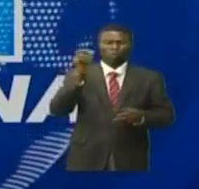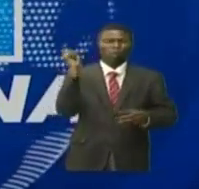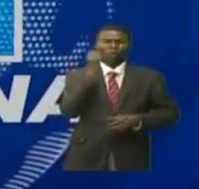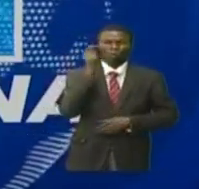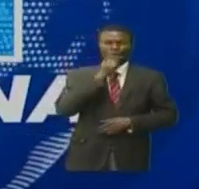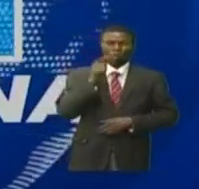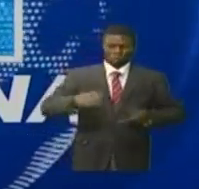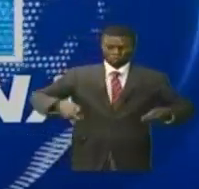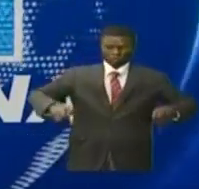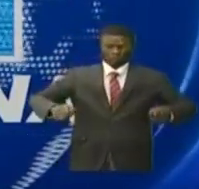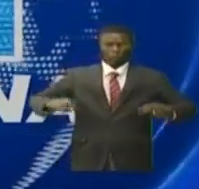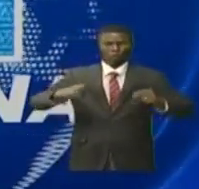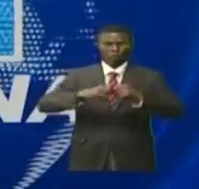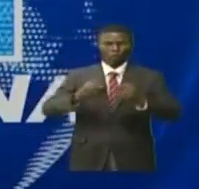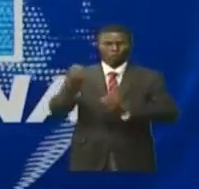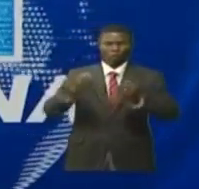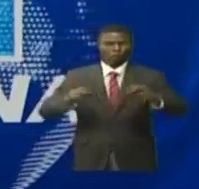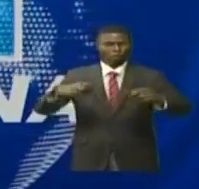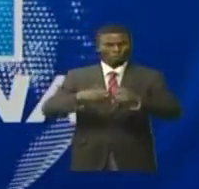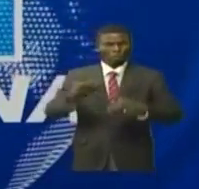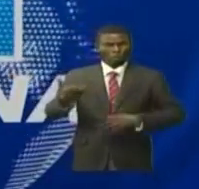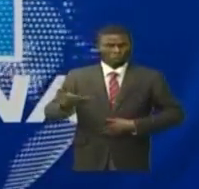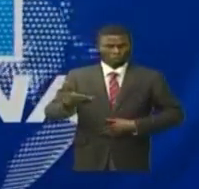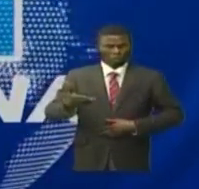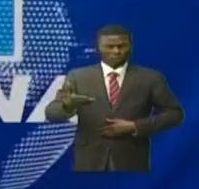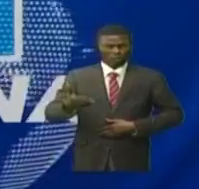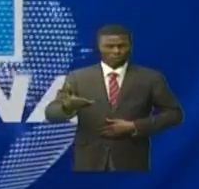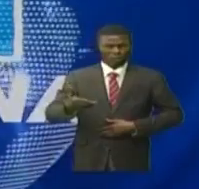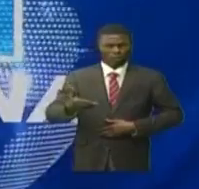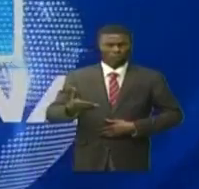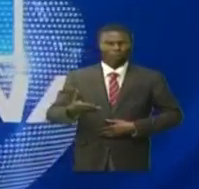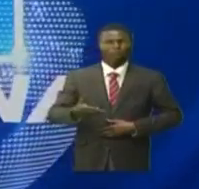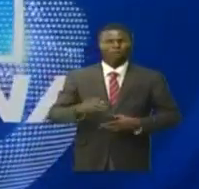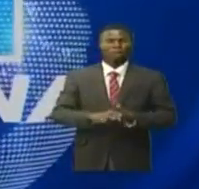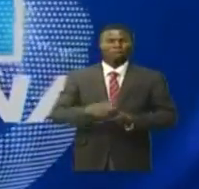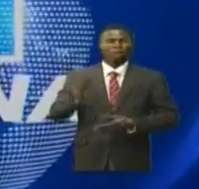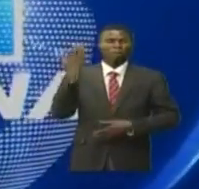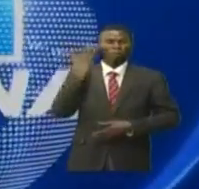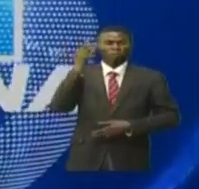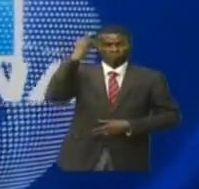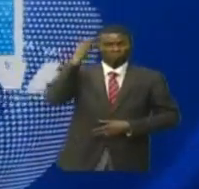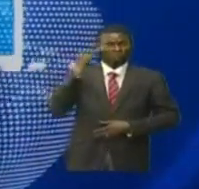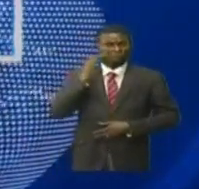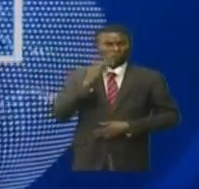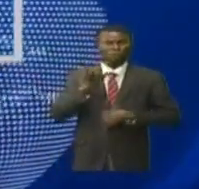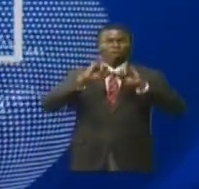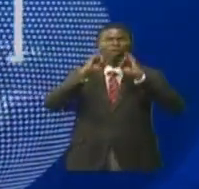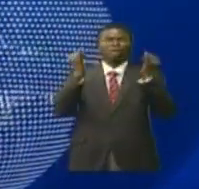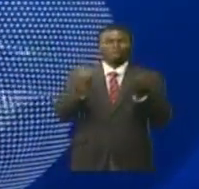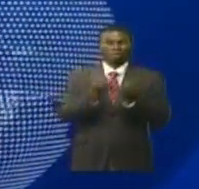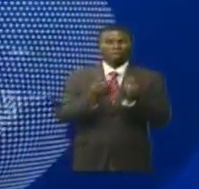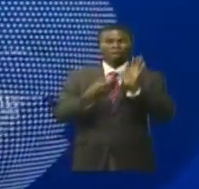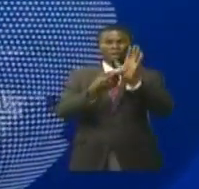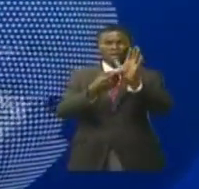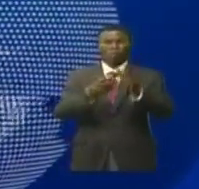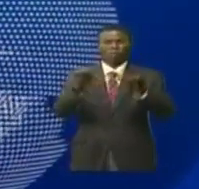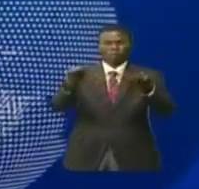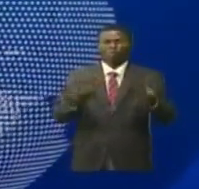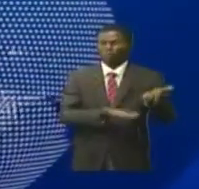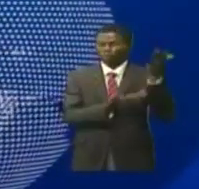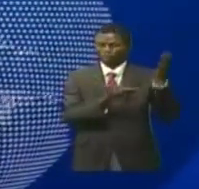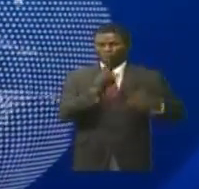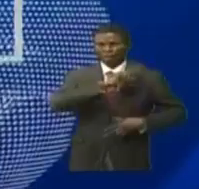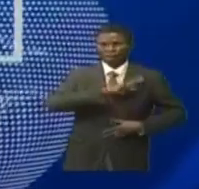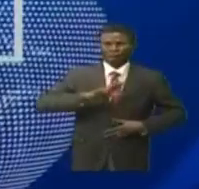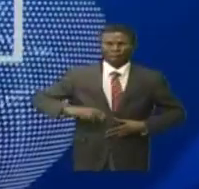des batteries et véhicules électriques acharmel chèque Julien Palou communiste de l'industrie a démontré la place de la